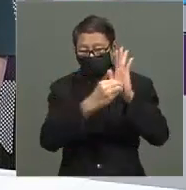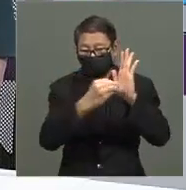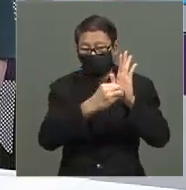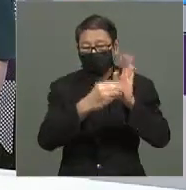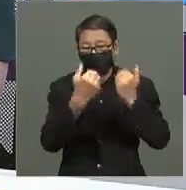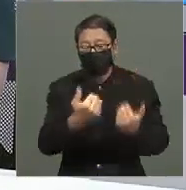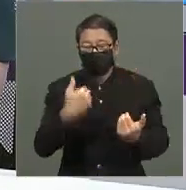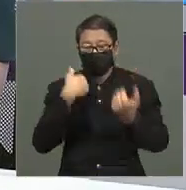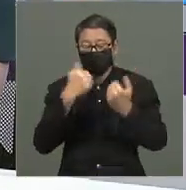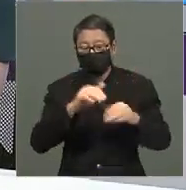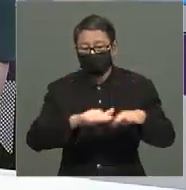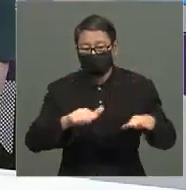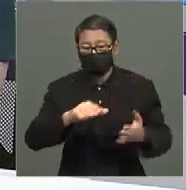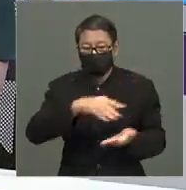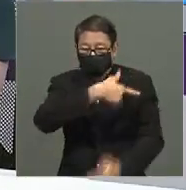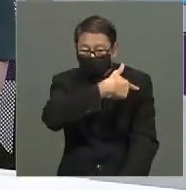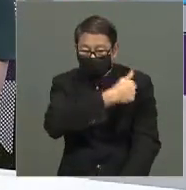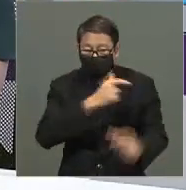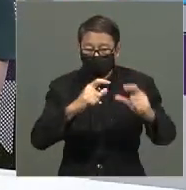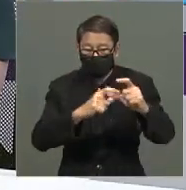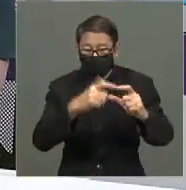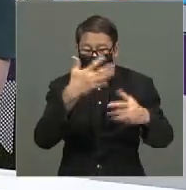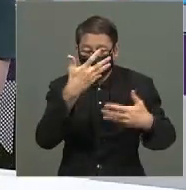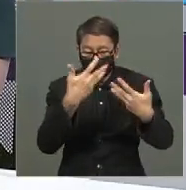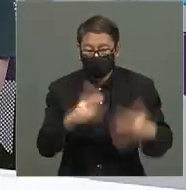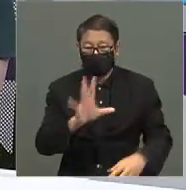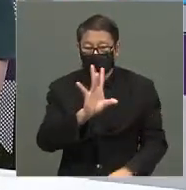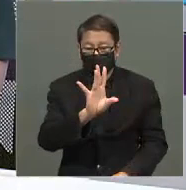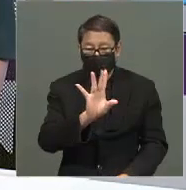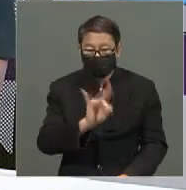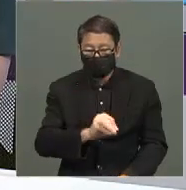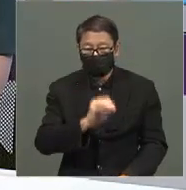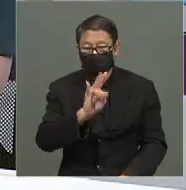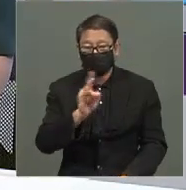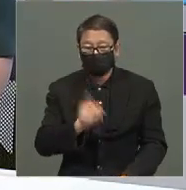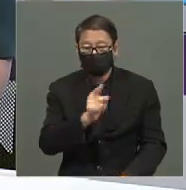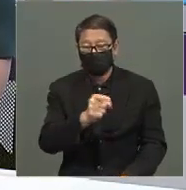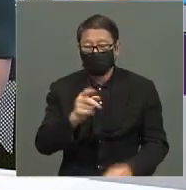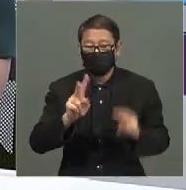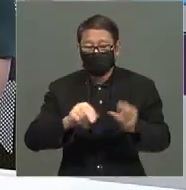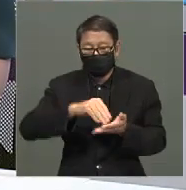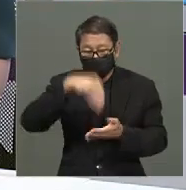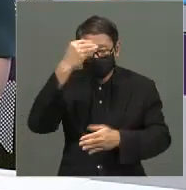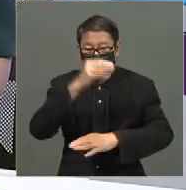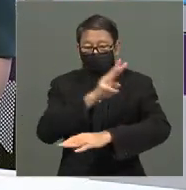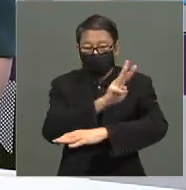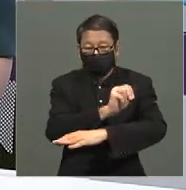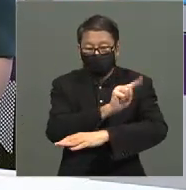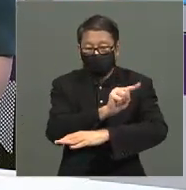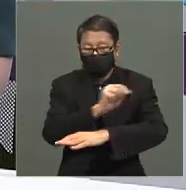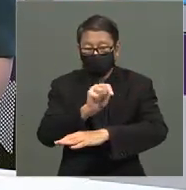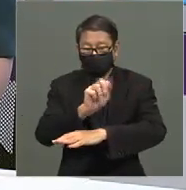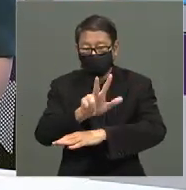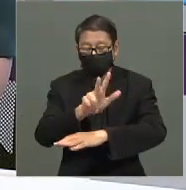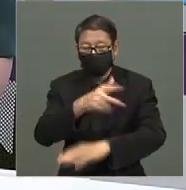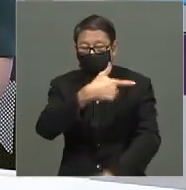ครล่าสุดน้องๆได้รับวัคซีนไฟเซอร์ไปแล้ว87%ด้วยกันค่ะขณะที่เด็กนักเรียนชั้นมัธยมศึกษาตอนต้น